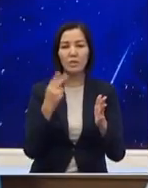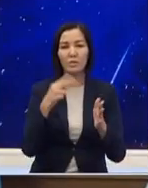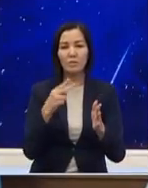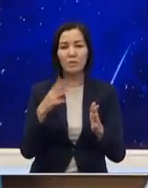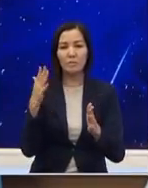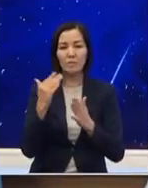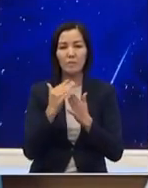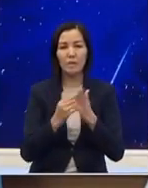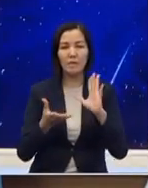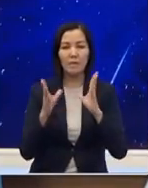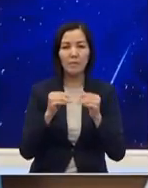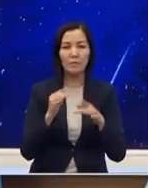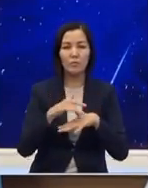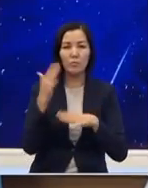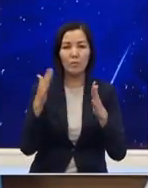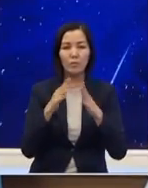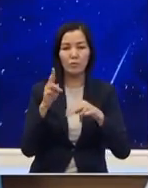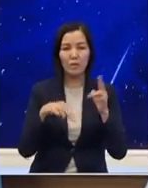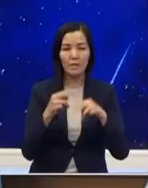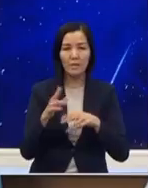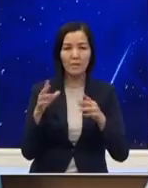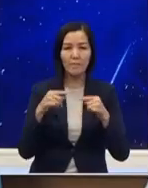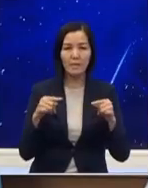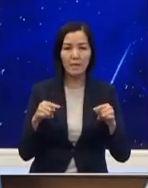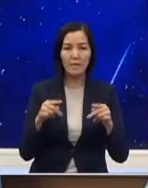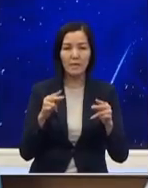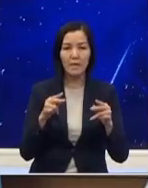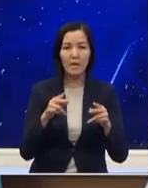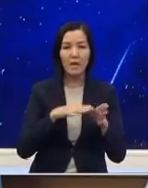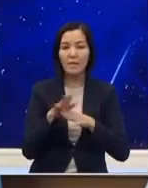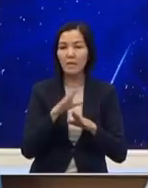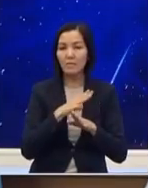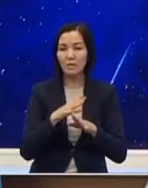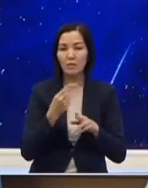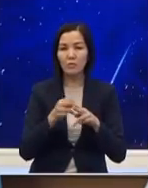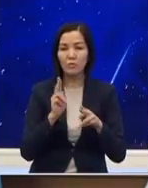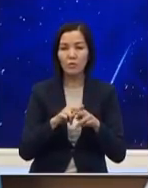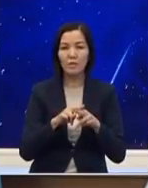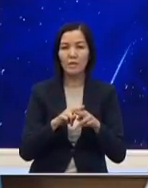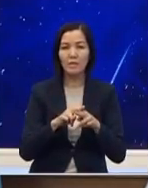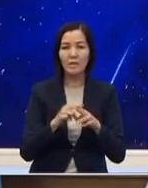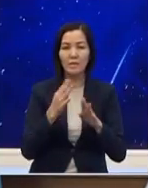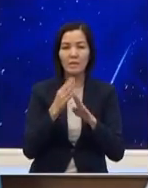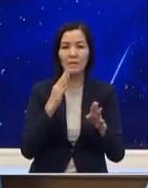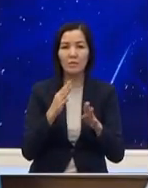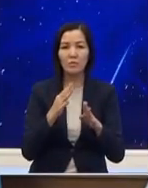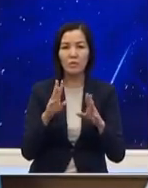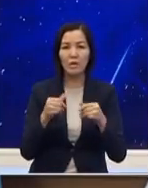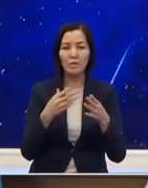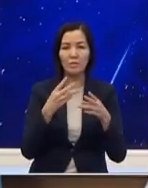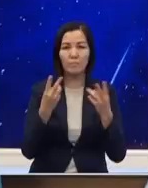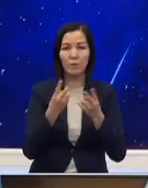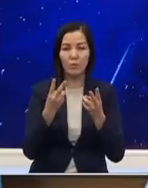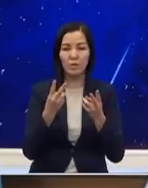7-20-25 бағдарламасымен көп қабатты үй салмақ. Басқалар оны істеп жатқан жоқ қой. Сондықтан оларға кезектегілер үшін қаржы беріңіздер.